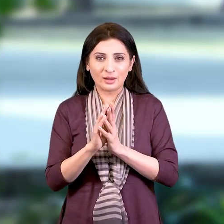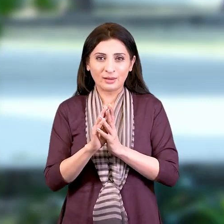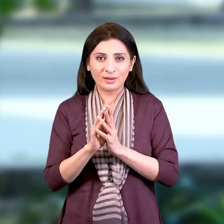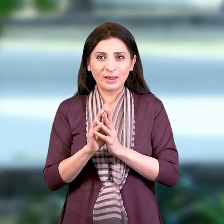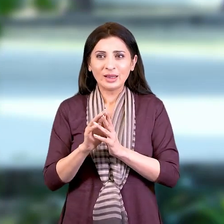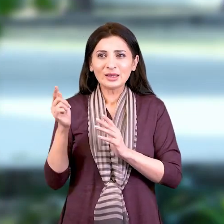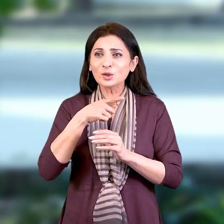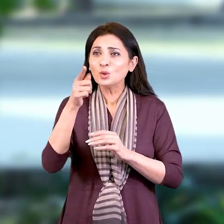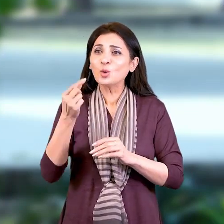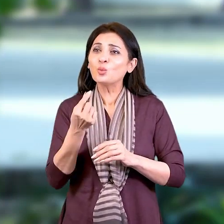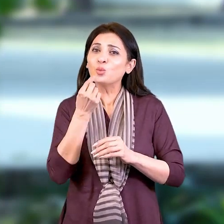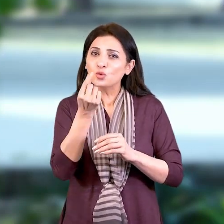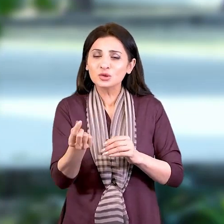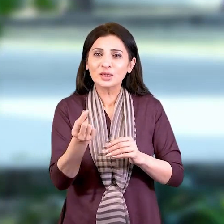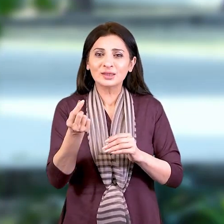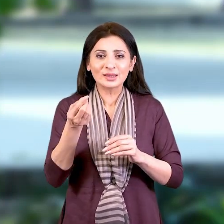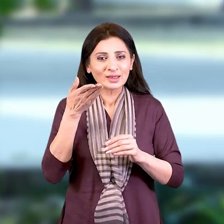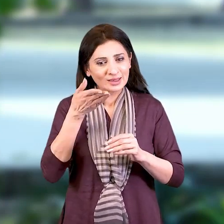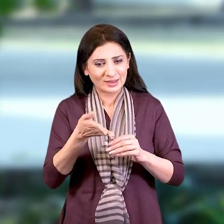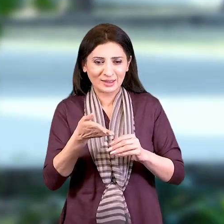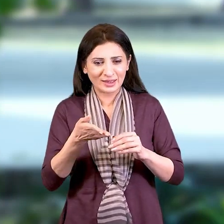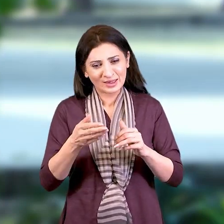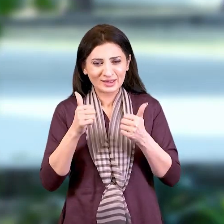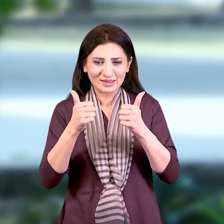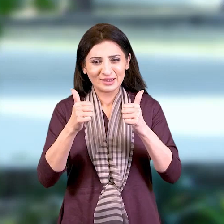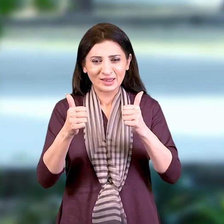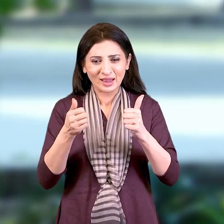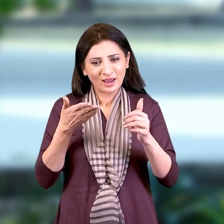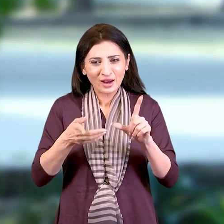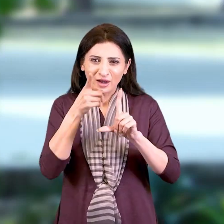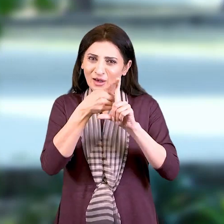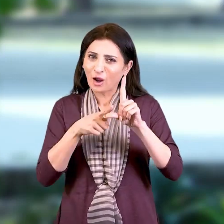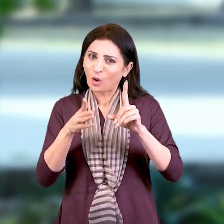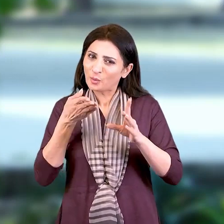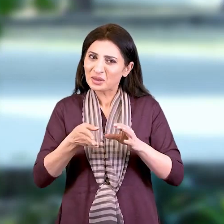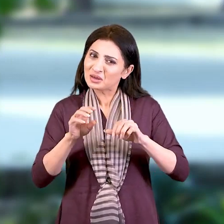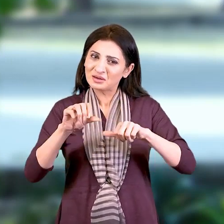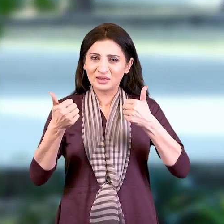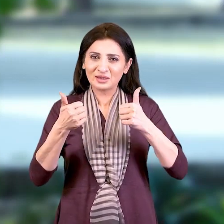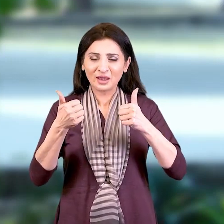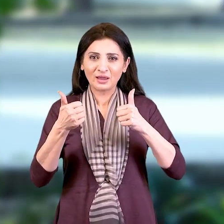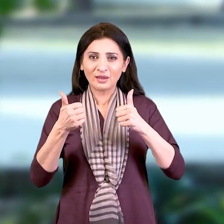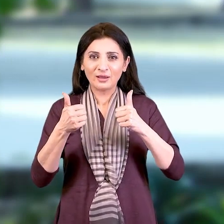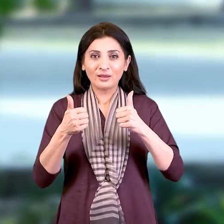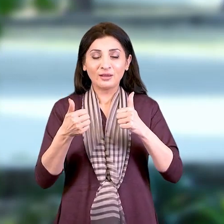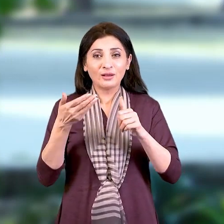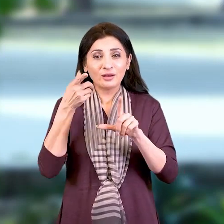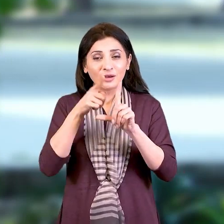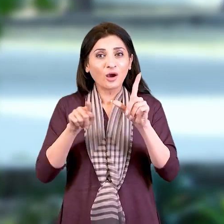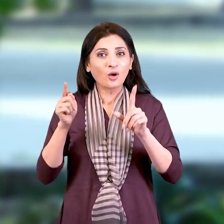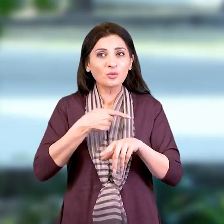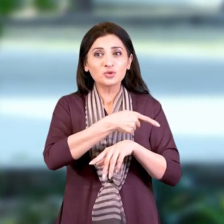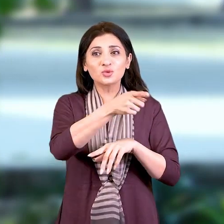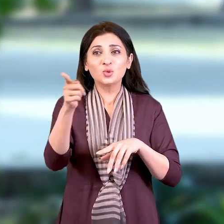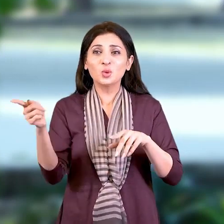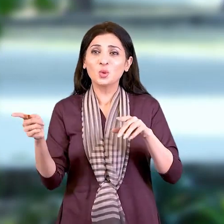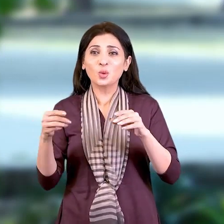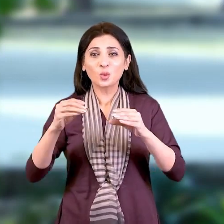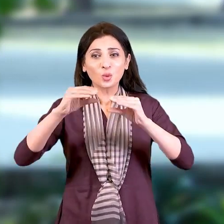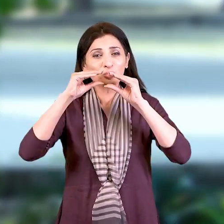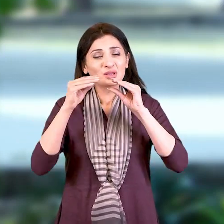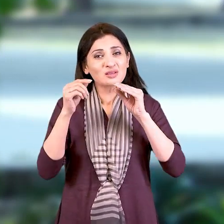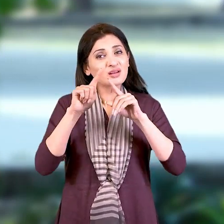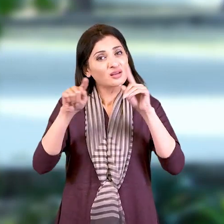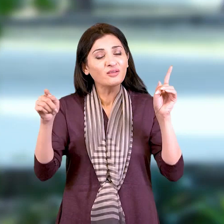जाएगा लाहौर में, बिकॉज लाहौर के लोग जो हैं वो पिज़्ज़ा एक बहुत डिफरेंट तरीके से खाते हैं, कंज्यूम करते हैं. So it was a risk that we